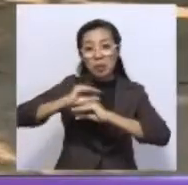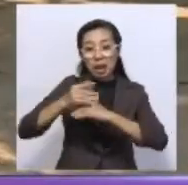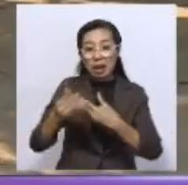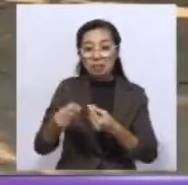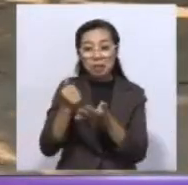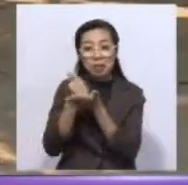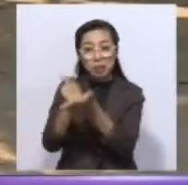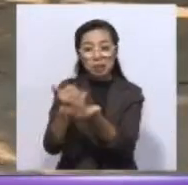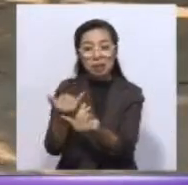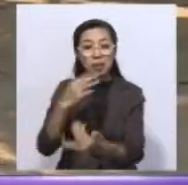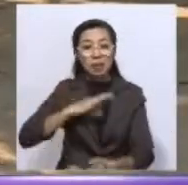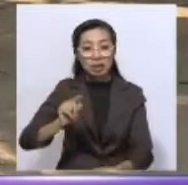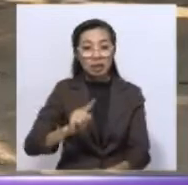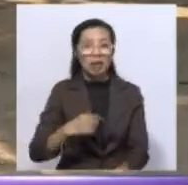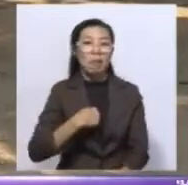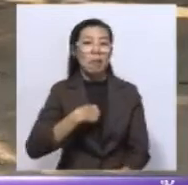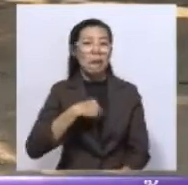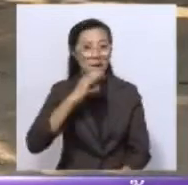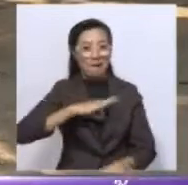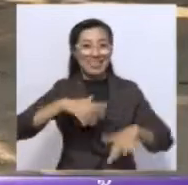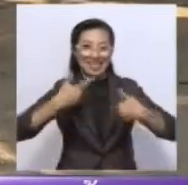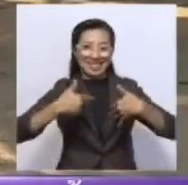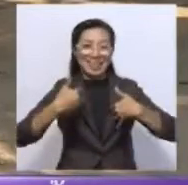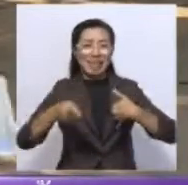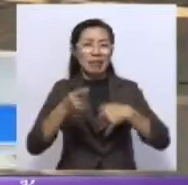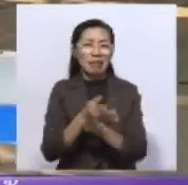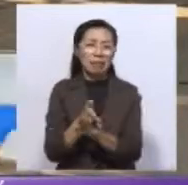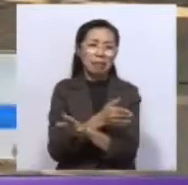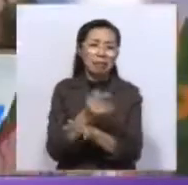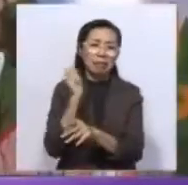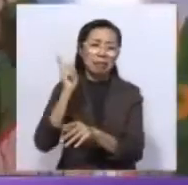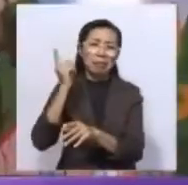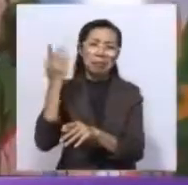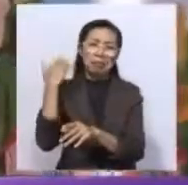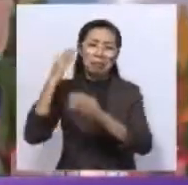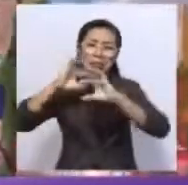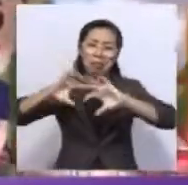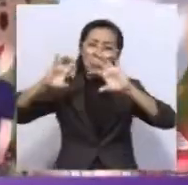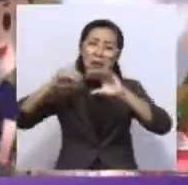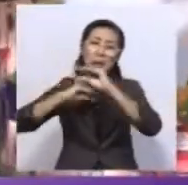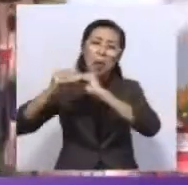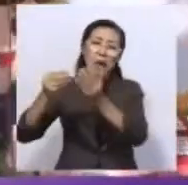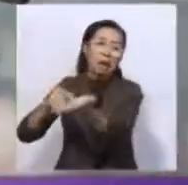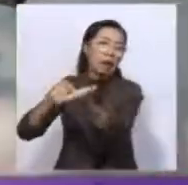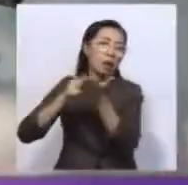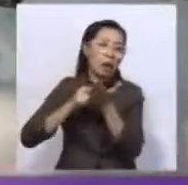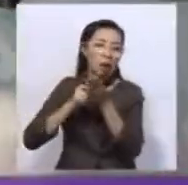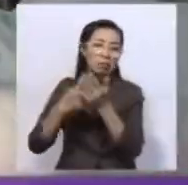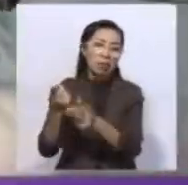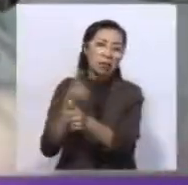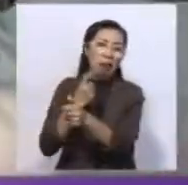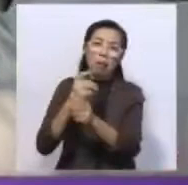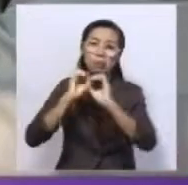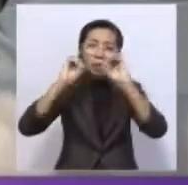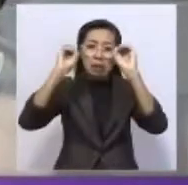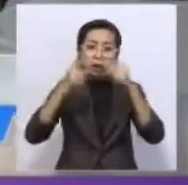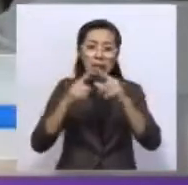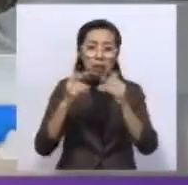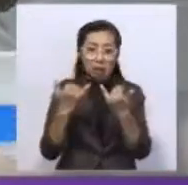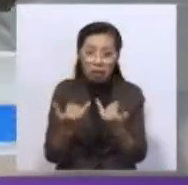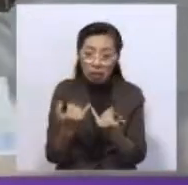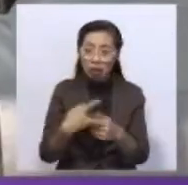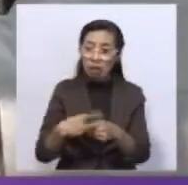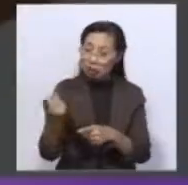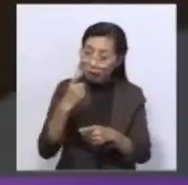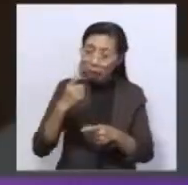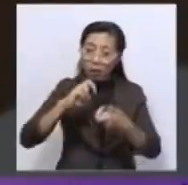มาพื้นที่บ้านน้องโดนครับ ดีใจหลายค่ะเพราะว่าปกติแล้วมีแต่รัฐบาลเพิ่นสิอาโครงการไม่เฮาได้นี่เพิ่นมาถามปัญหาว่าเฮาอยากได้หยัง